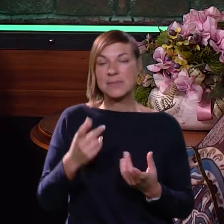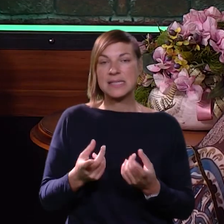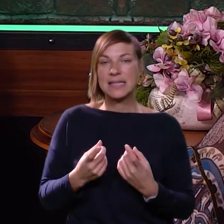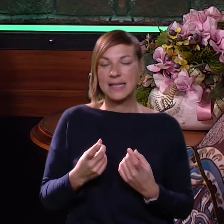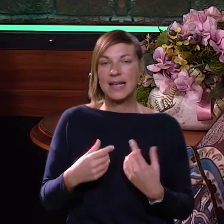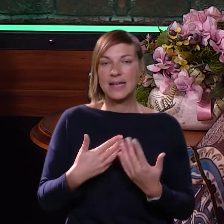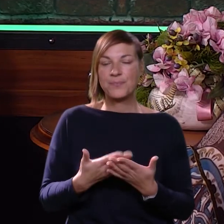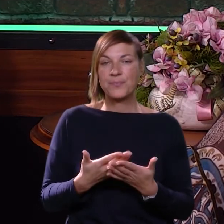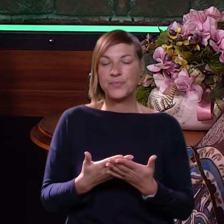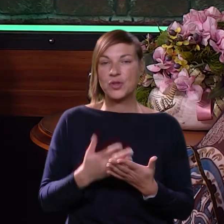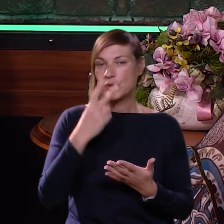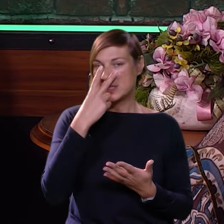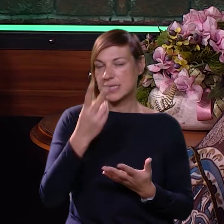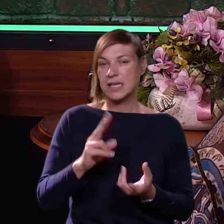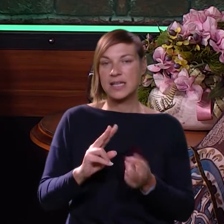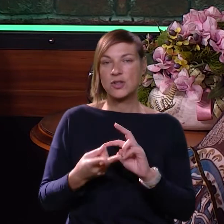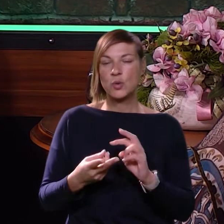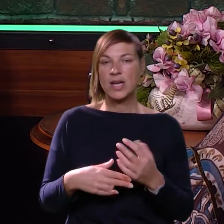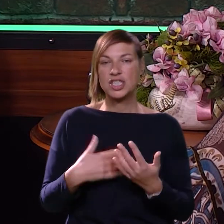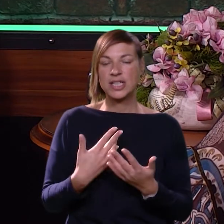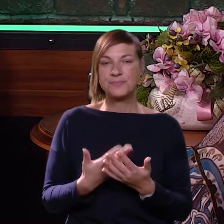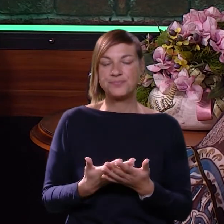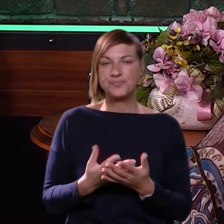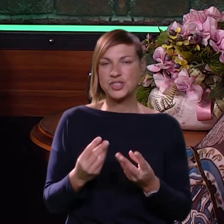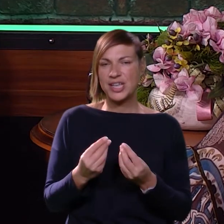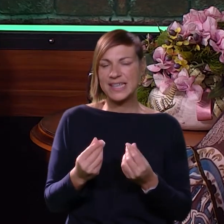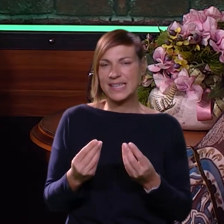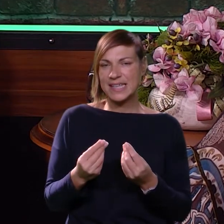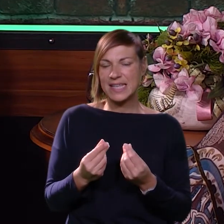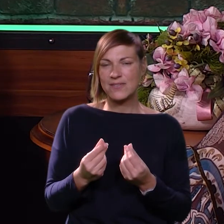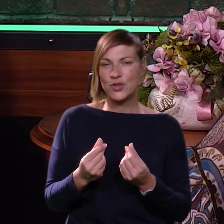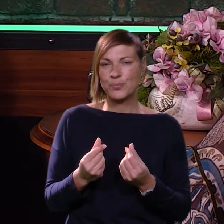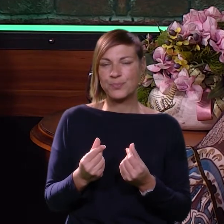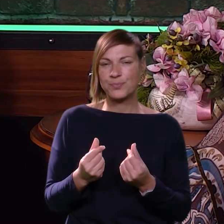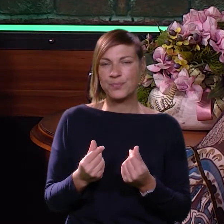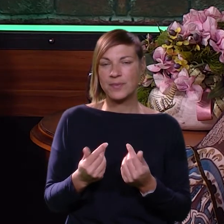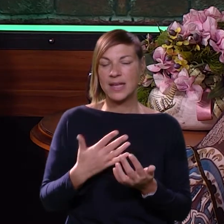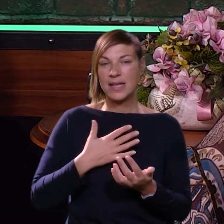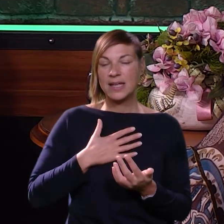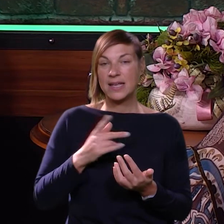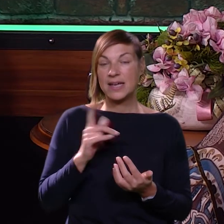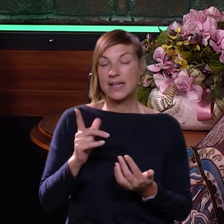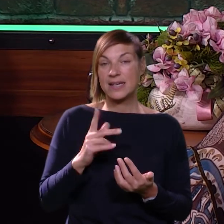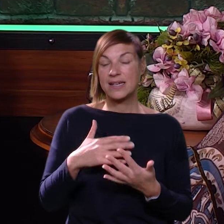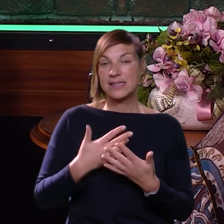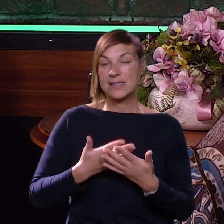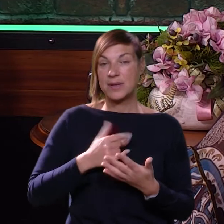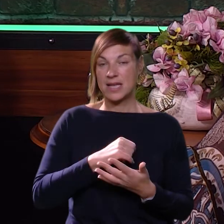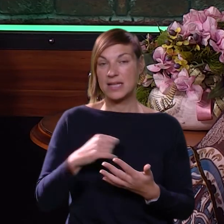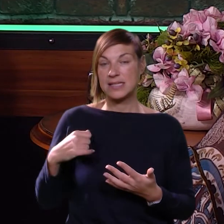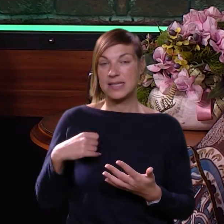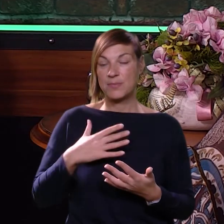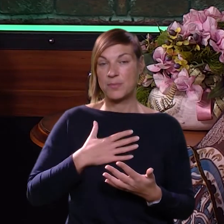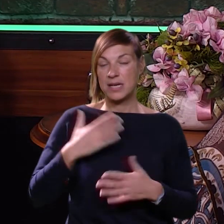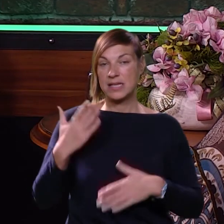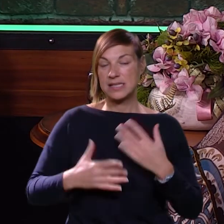izmislit, ali to stvarno izgleda drugačije, to je tkivo. Ja u stvari nisam ni radila samo